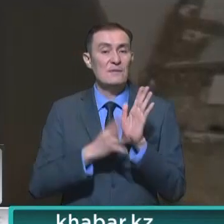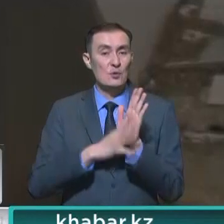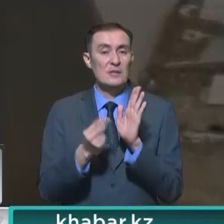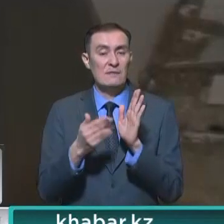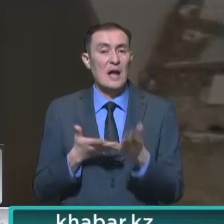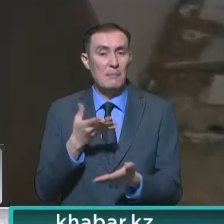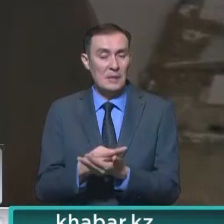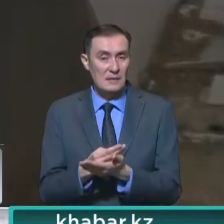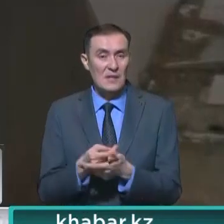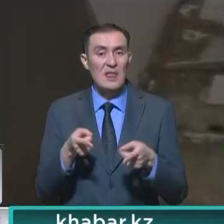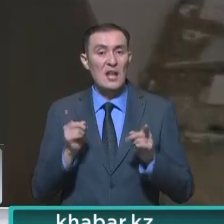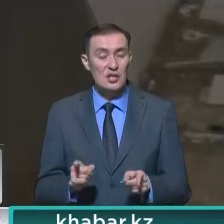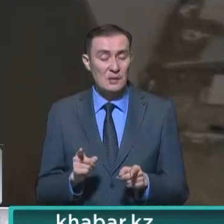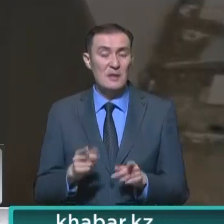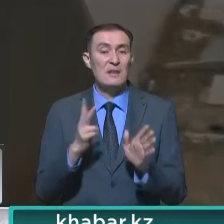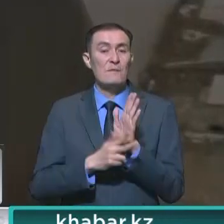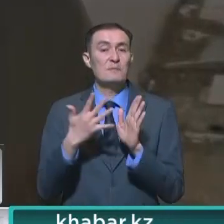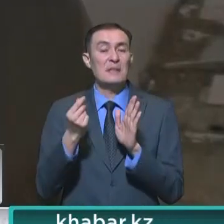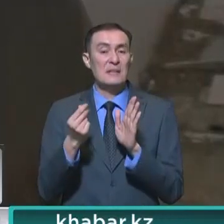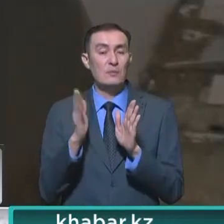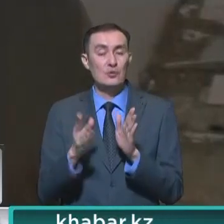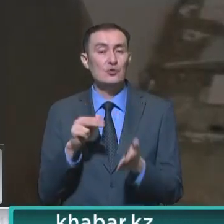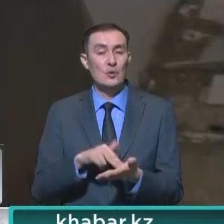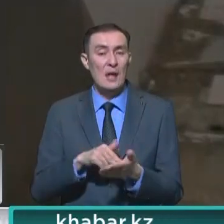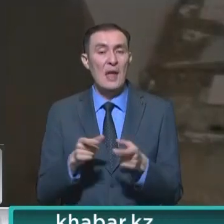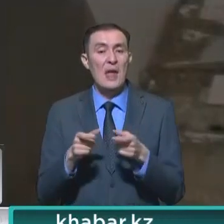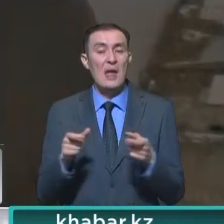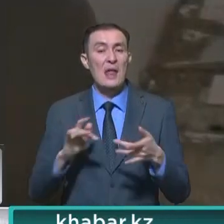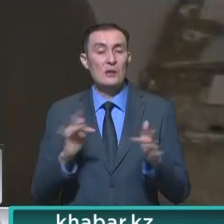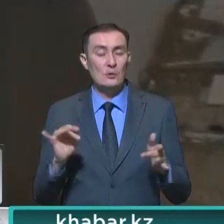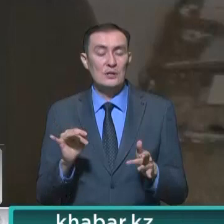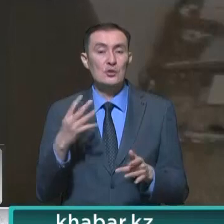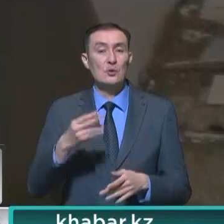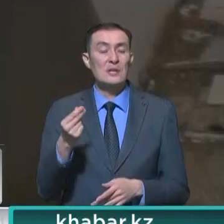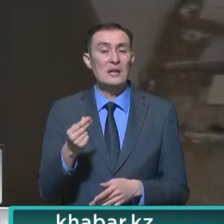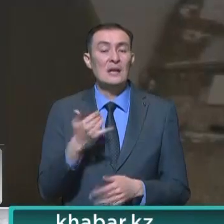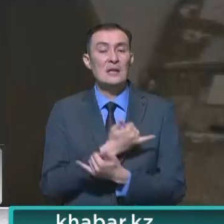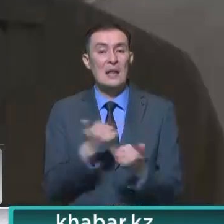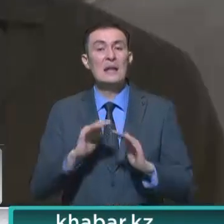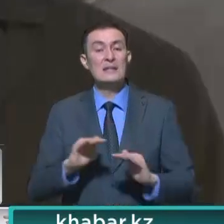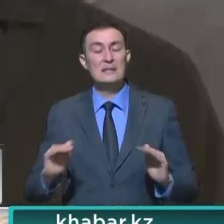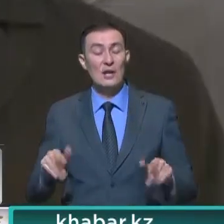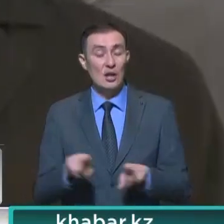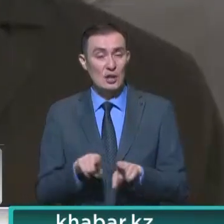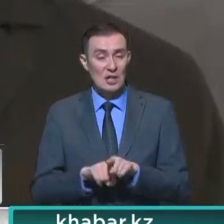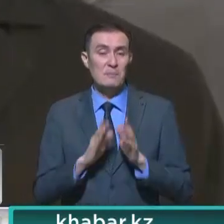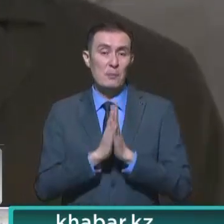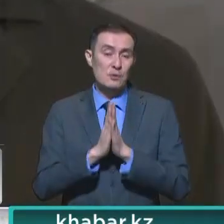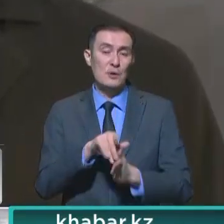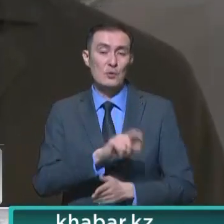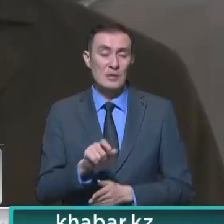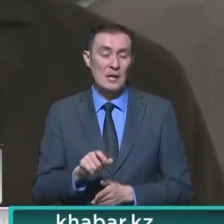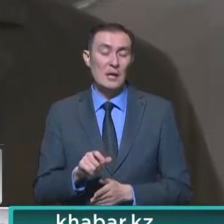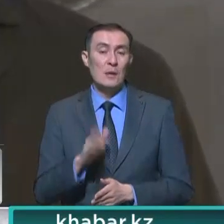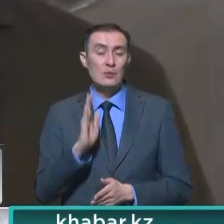при оплате за проезд наличными, 85 тенге будет стоить электронный билет и 40 тенге проезд для детей. Кроме того, по просьбе горожан